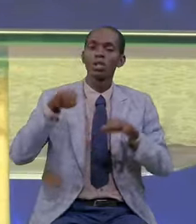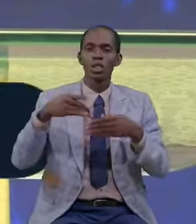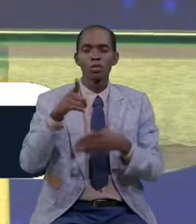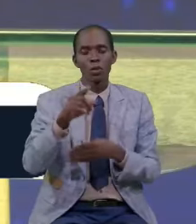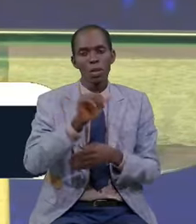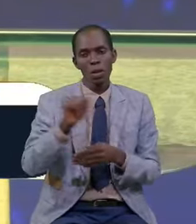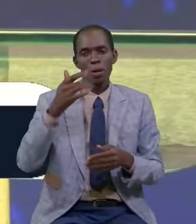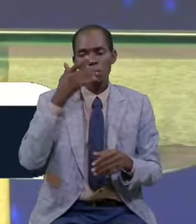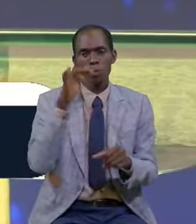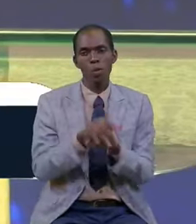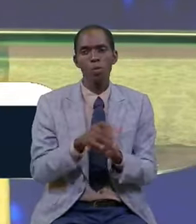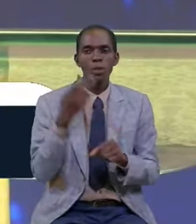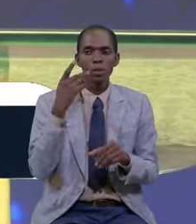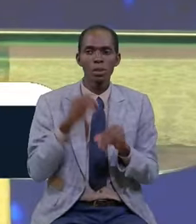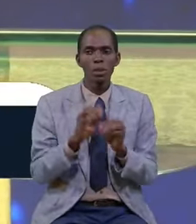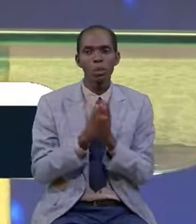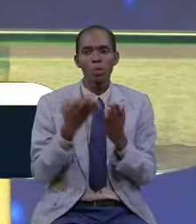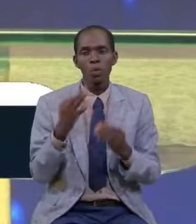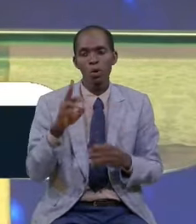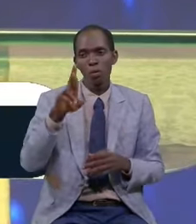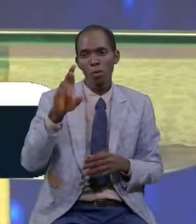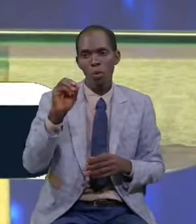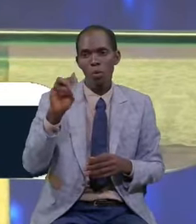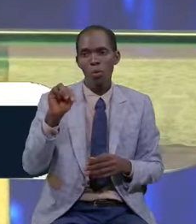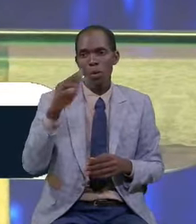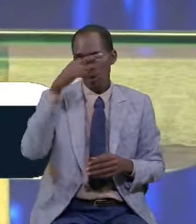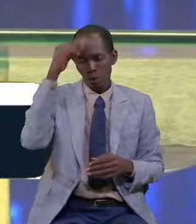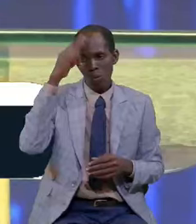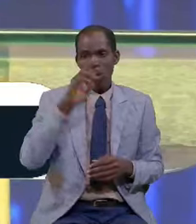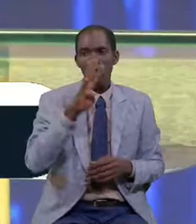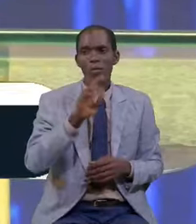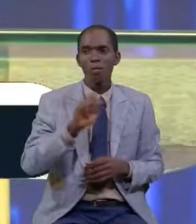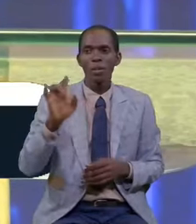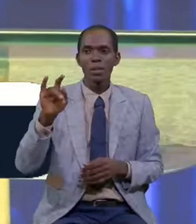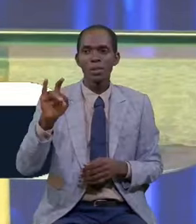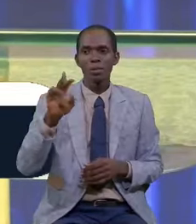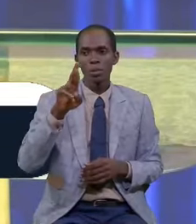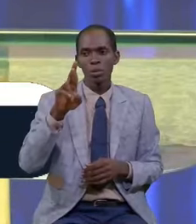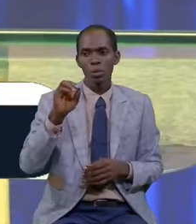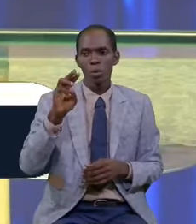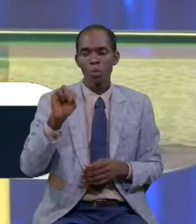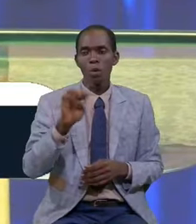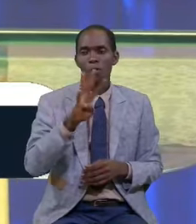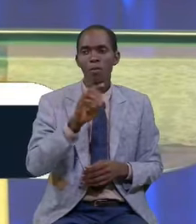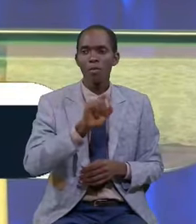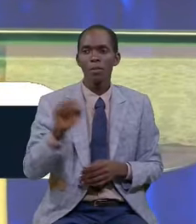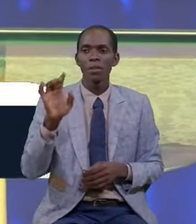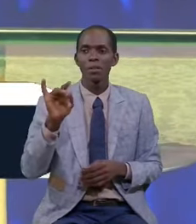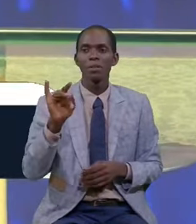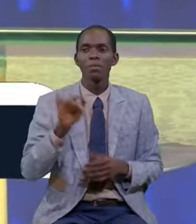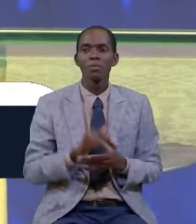Romains? Romains chapitre 4. Ici, nous lisons au verset 18. Romains 4,